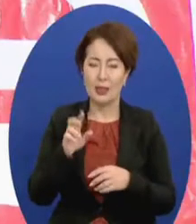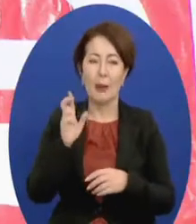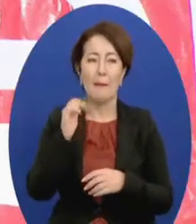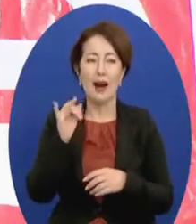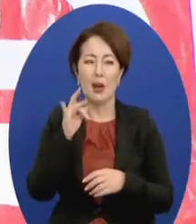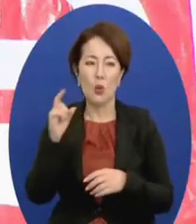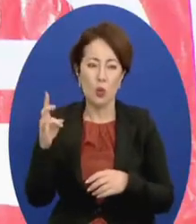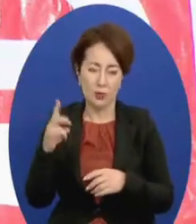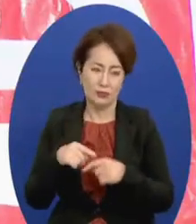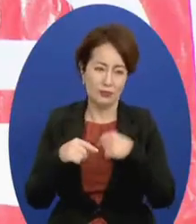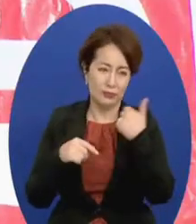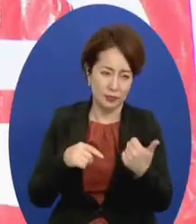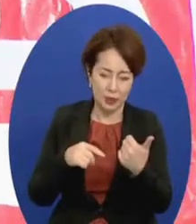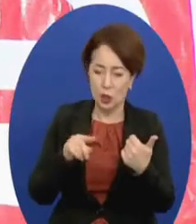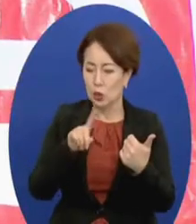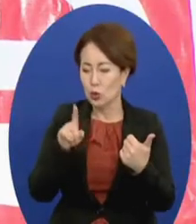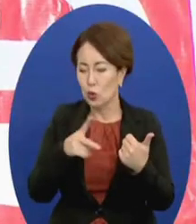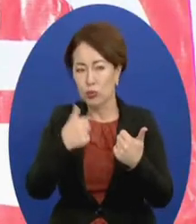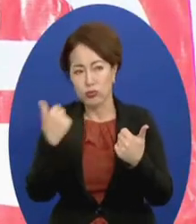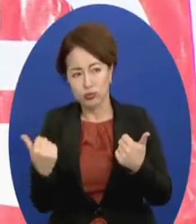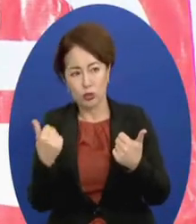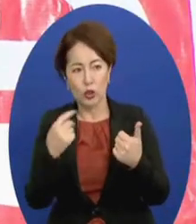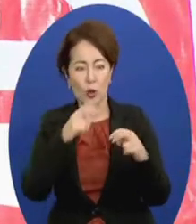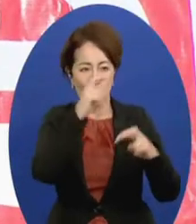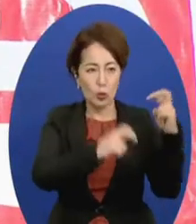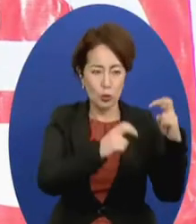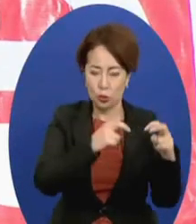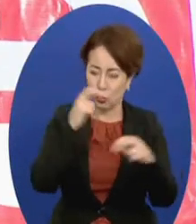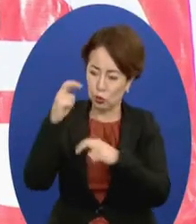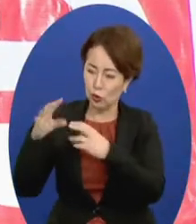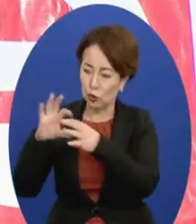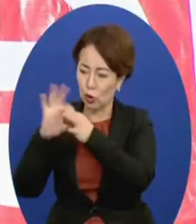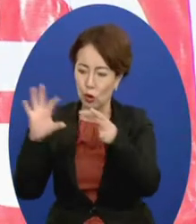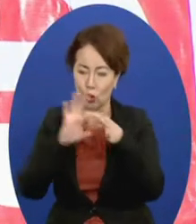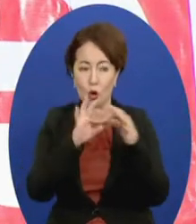талд 2 том сайхан үйлдвэрийг ашиглалтанд оруулж байна.